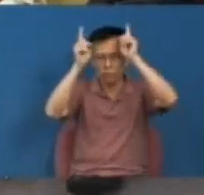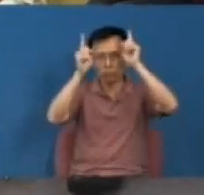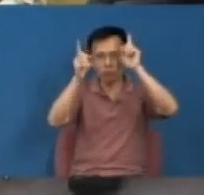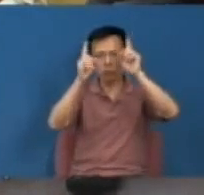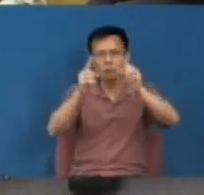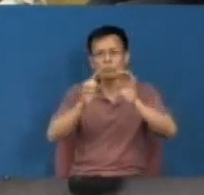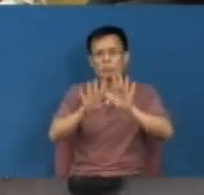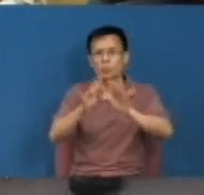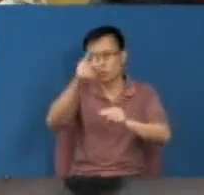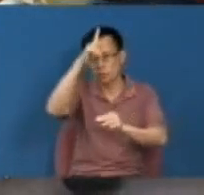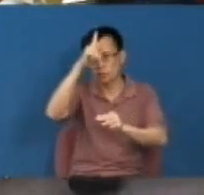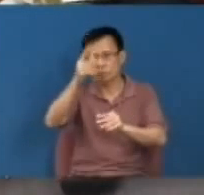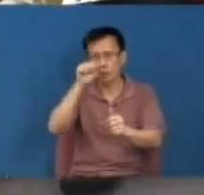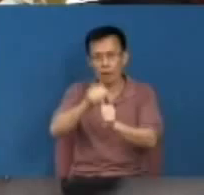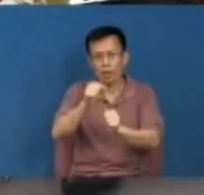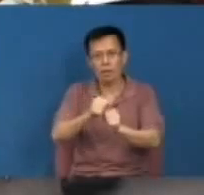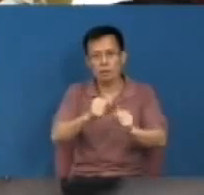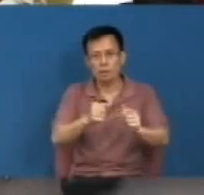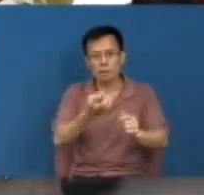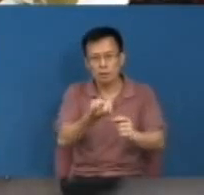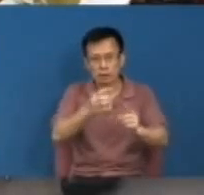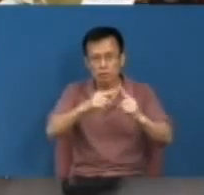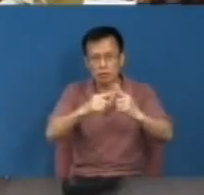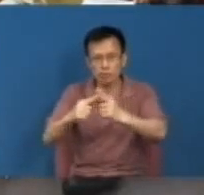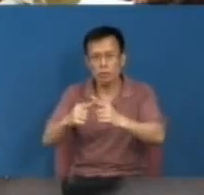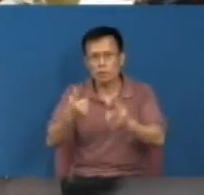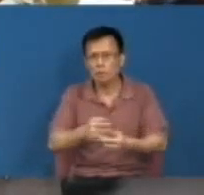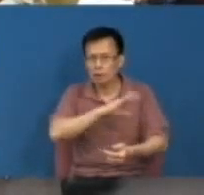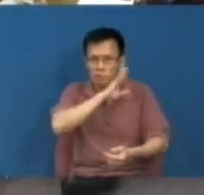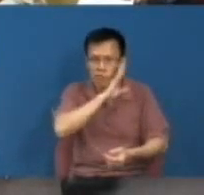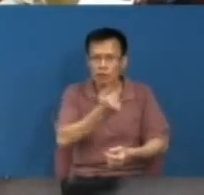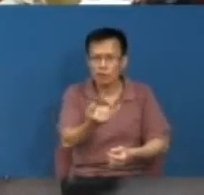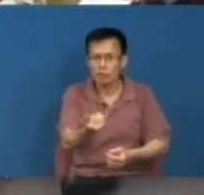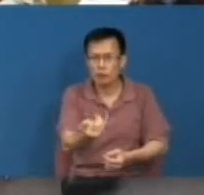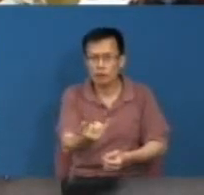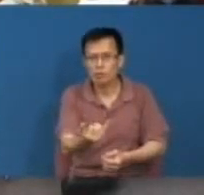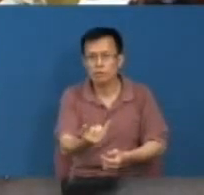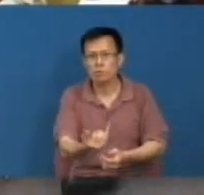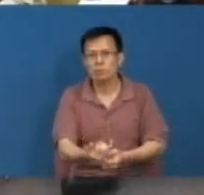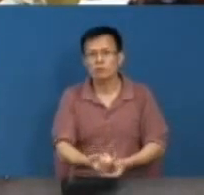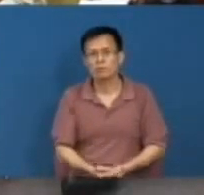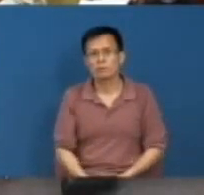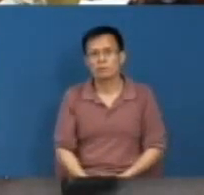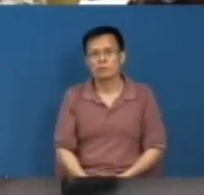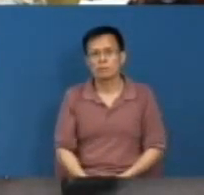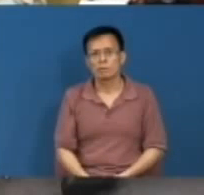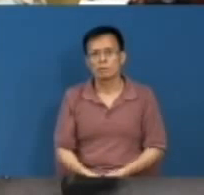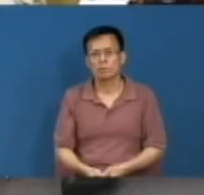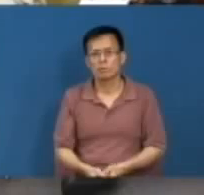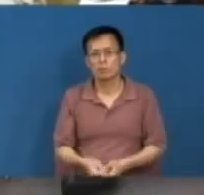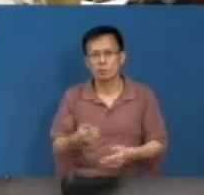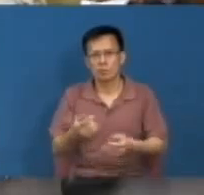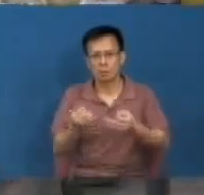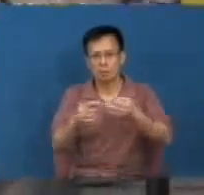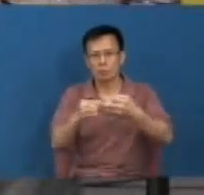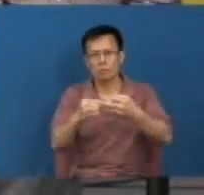不知什麼的人，他欺負一些小市民，你今晚睡不睡得著？我請問你 直頭明搶啊！直頭明搶啊！ 呢位陸生咧，其